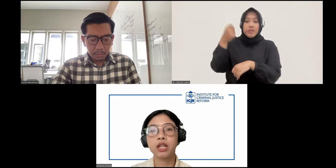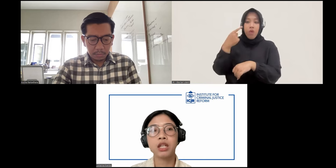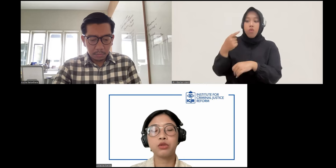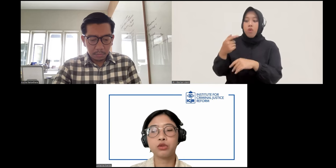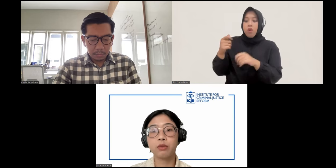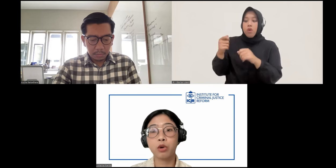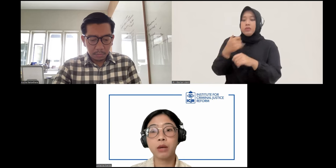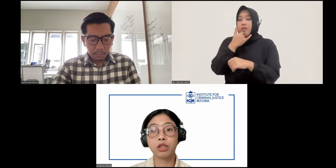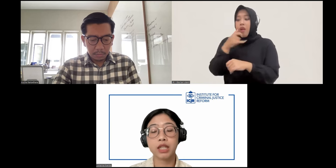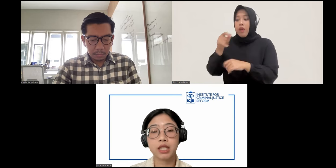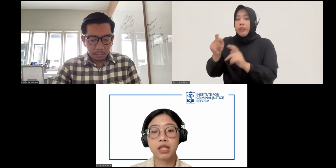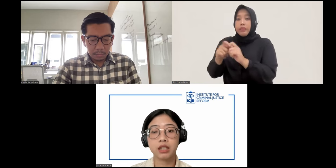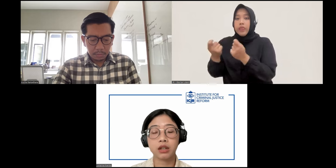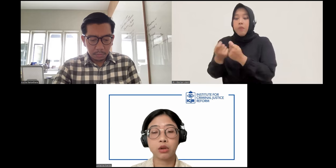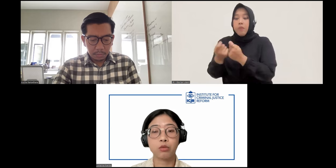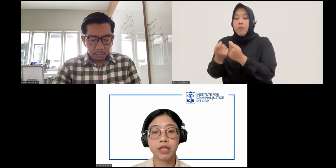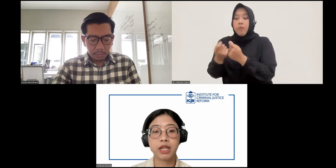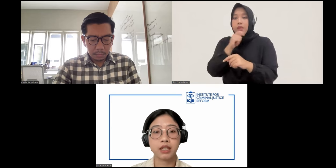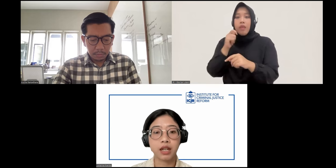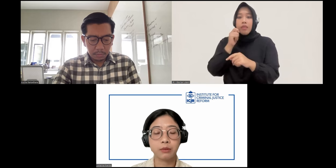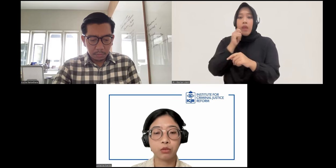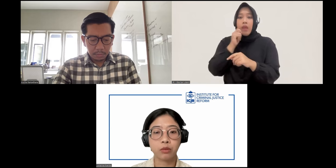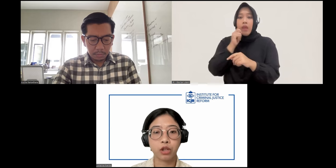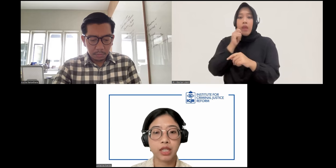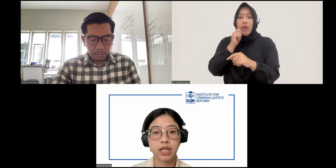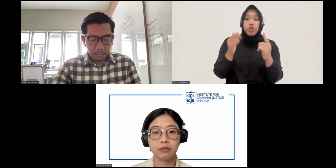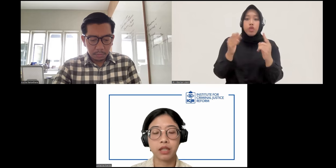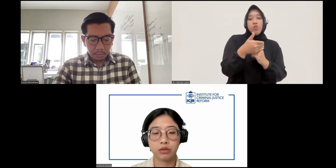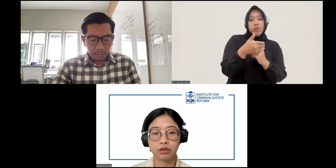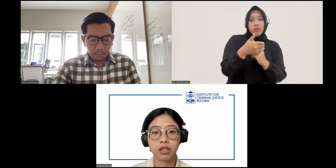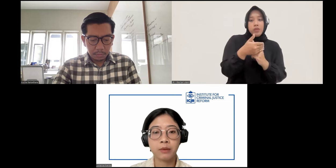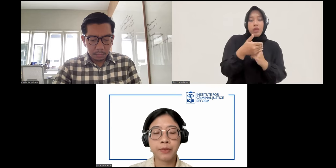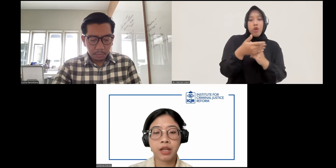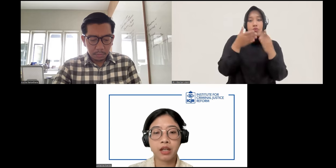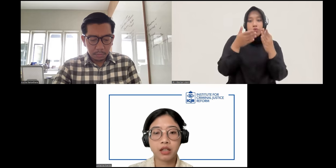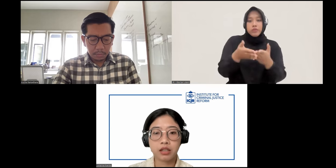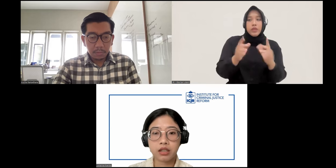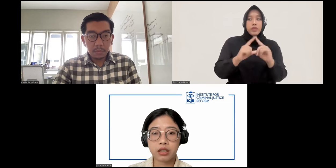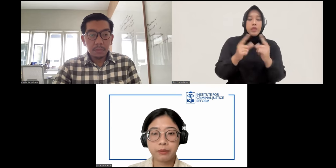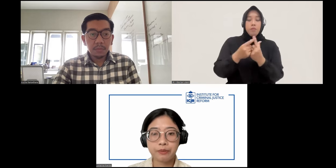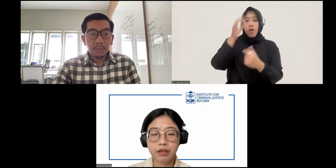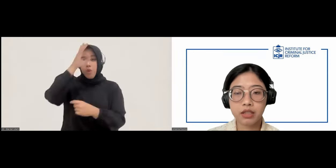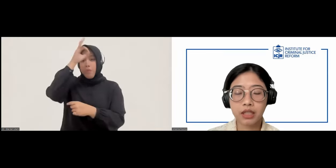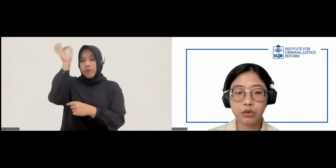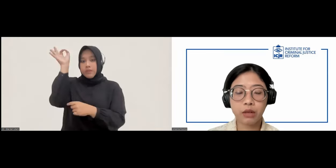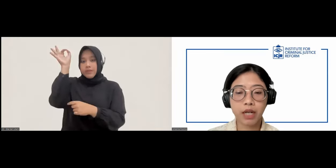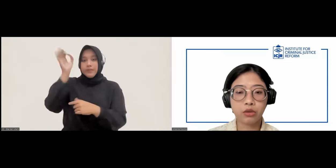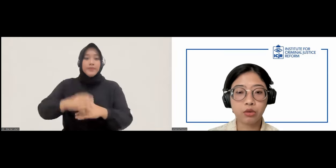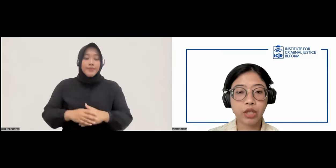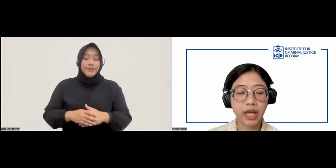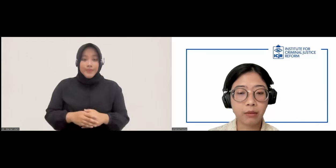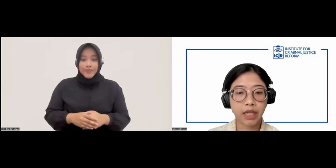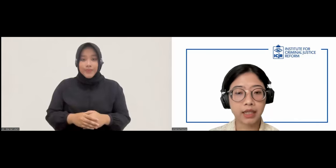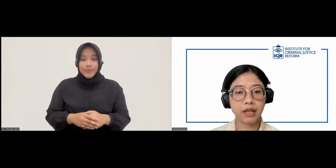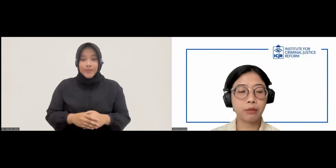justru membuka potensi korupsi di dalam tubuh kepolisian tadi juga Bang